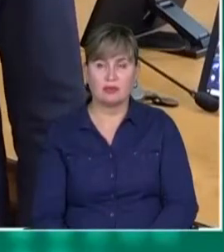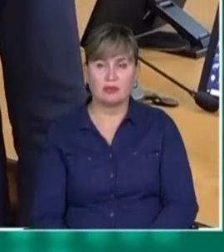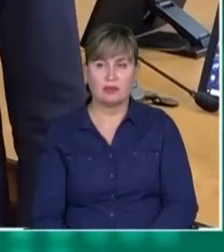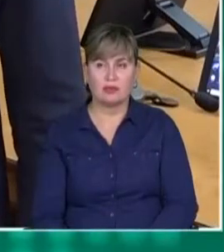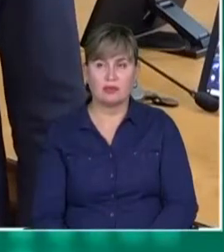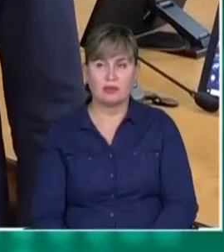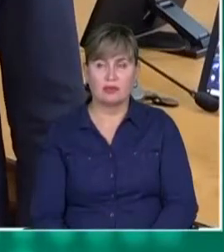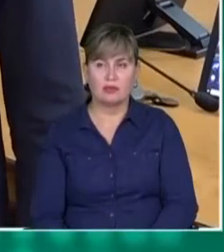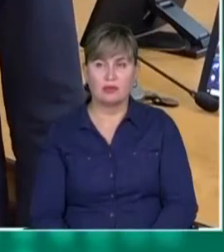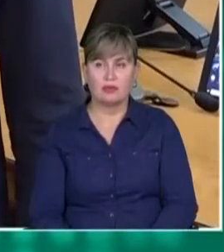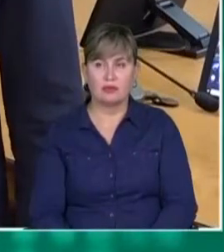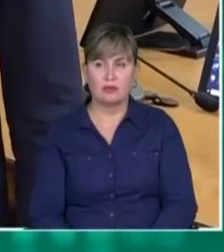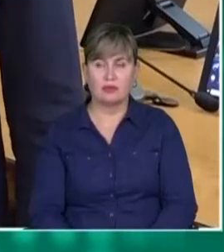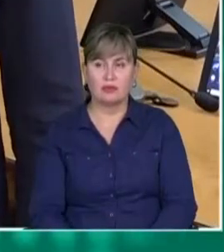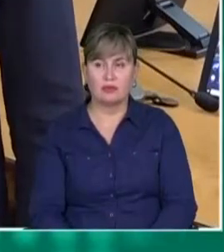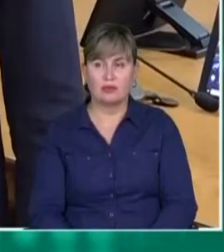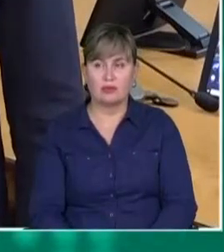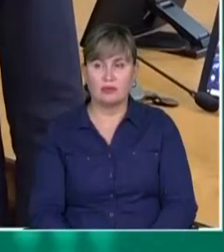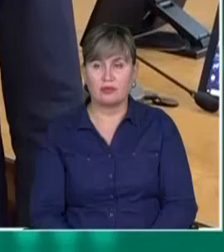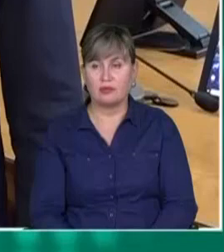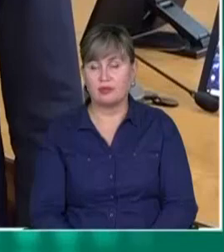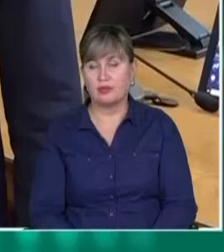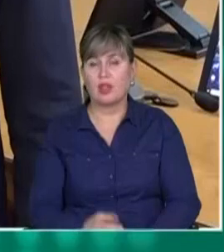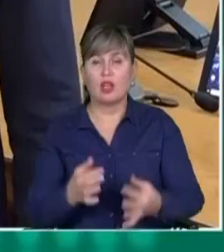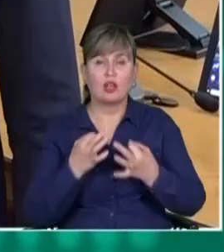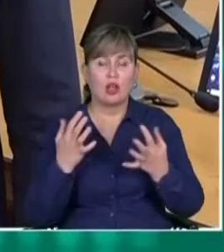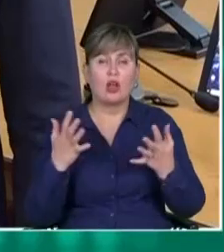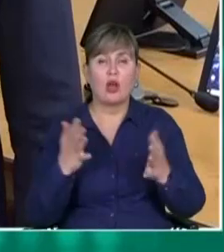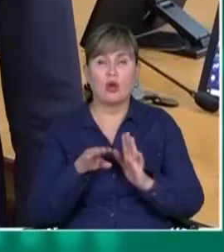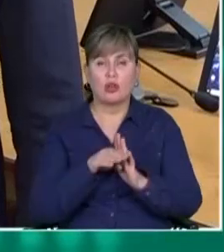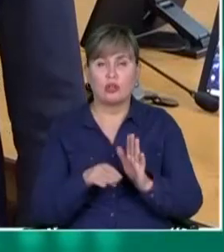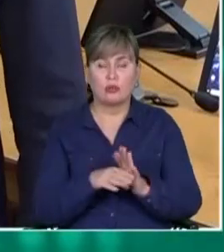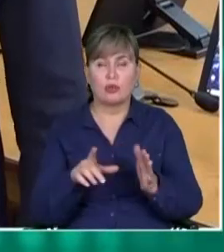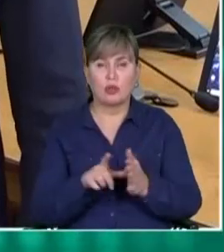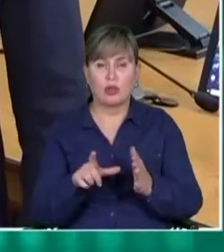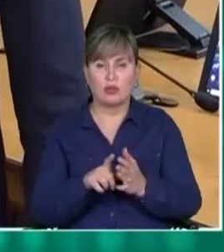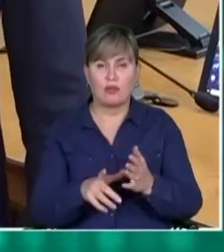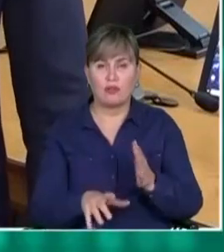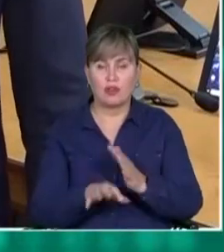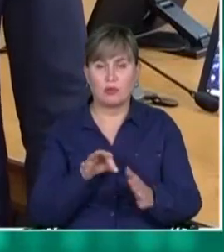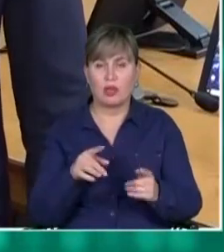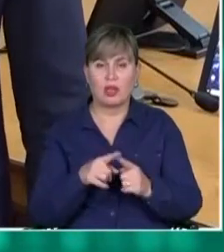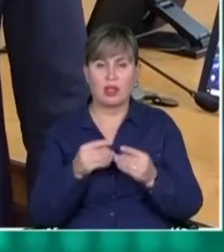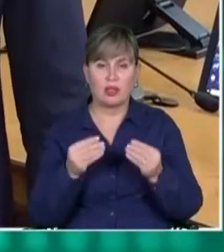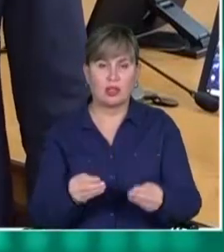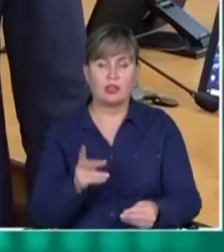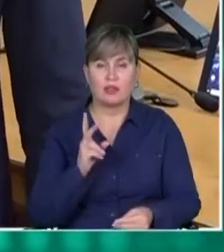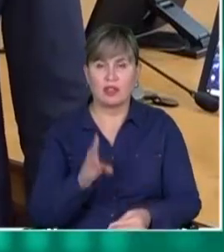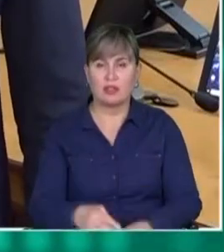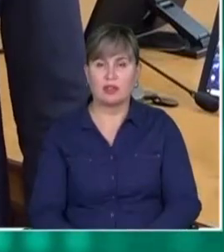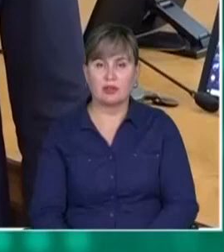Понятно. Баужан Бакытбекулы, вот расскажите, какой режим налогообложения лучше выбрать арендодателям квартир?